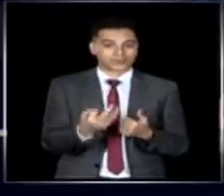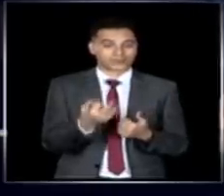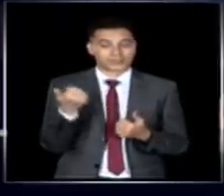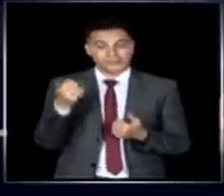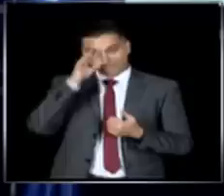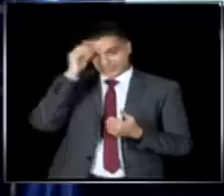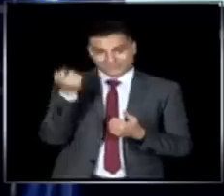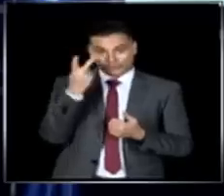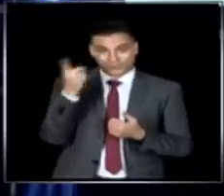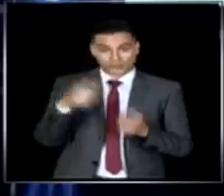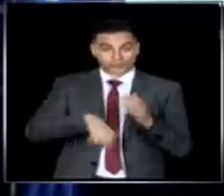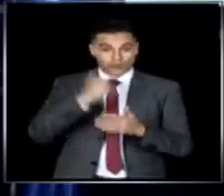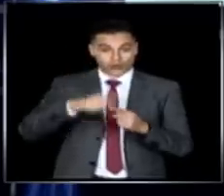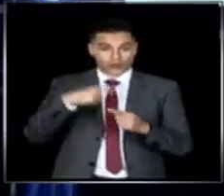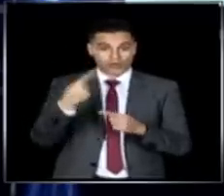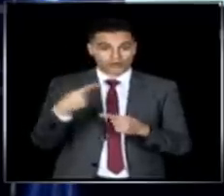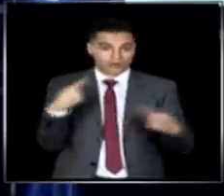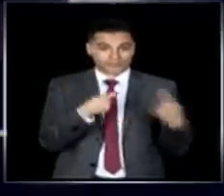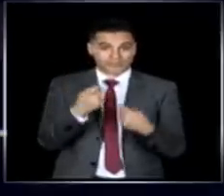100 ترجعوا تاني في المباراة.